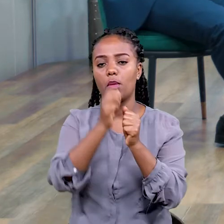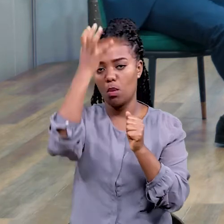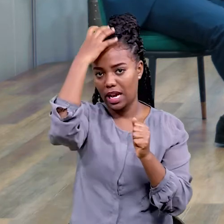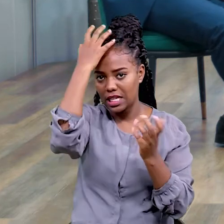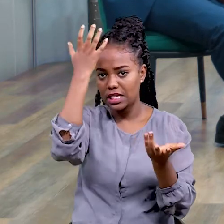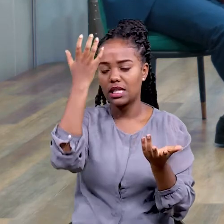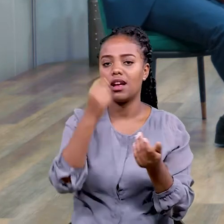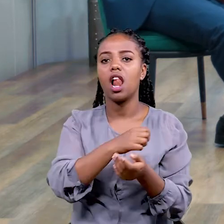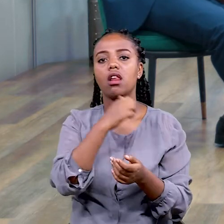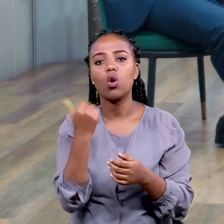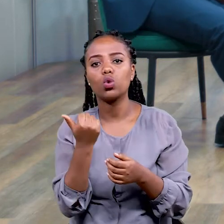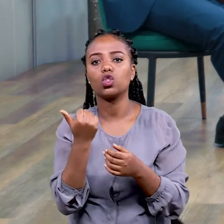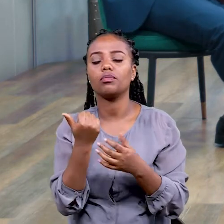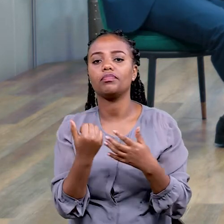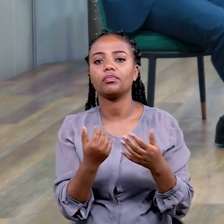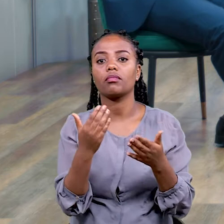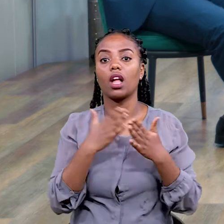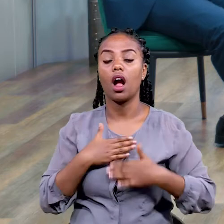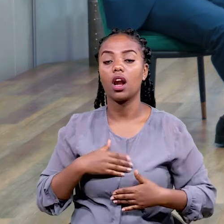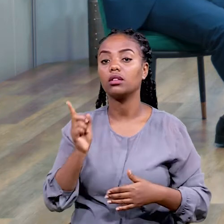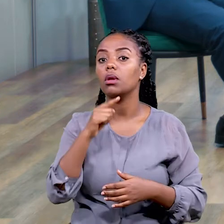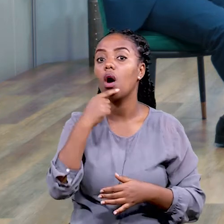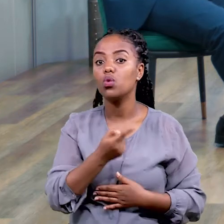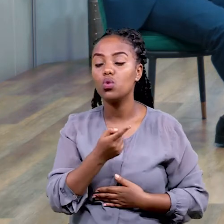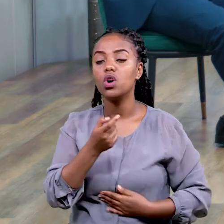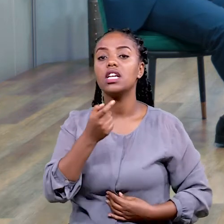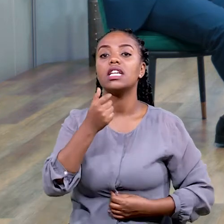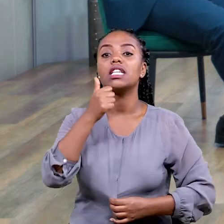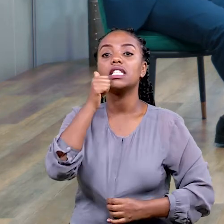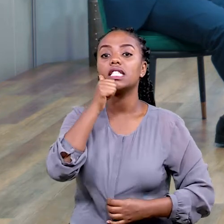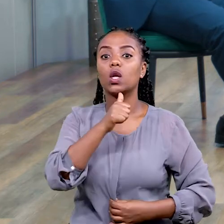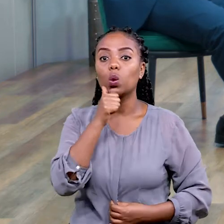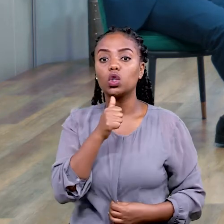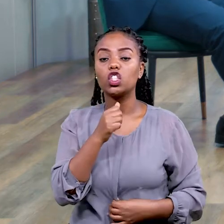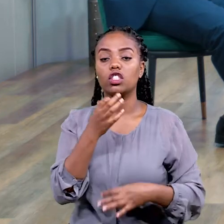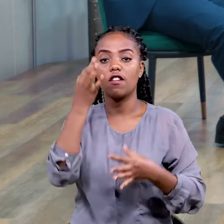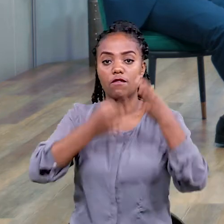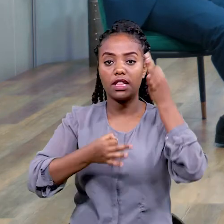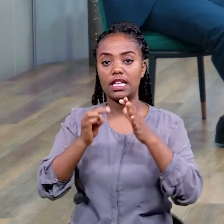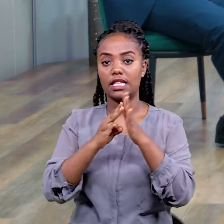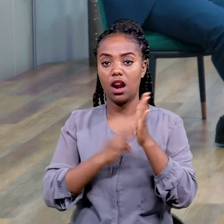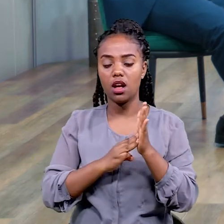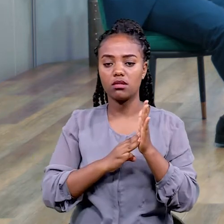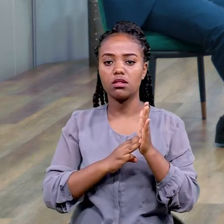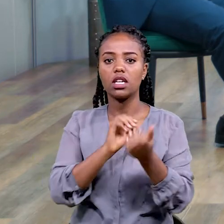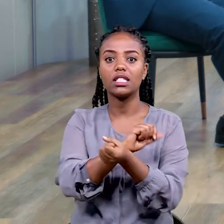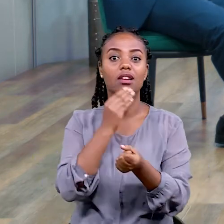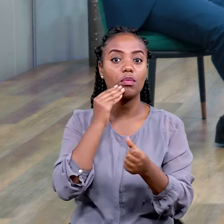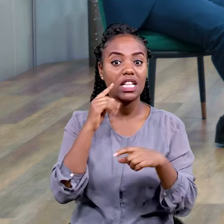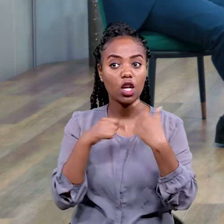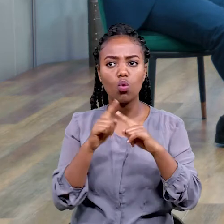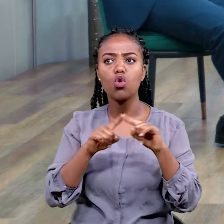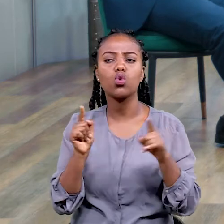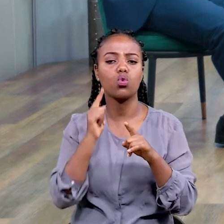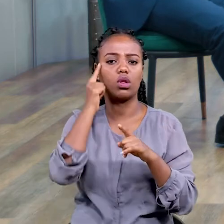መንግስታትም ሌሎች አጋር አካላትም ምን የሚል አምጥተዋል? የሴቶችን የፍትህ ስርዓት በተለይ ማረሚያ ቤት ሲሄዱ ልዩ